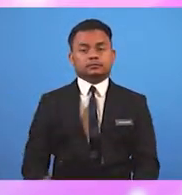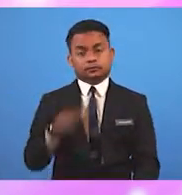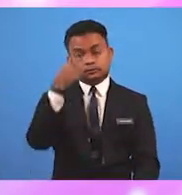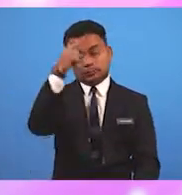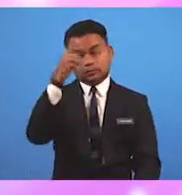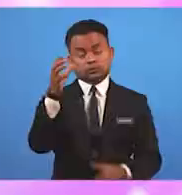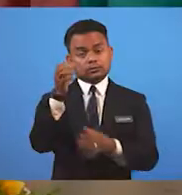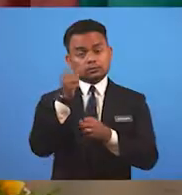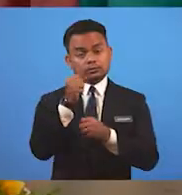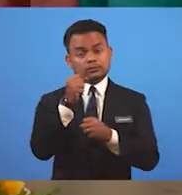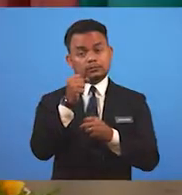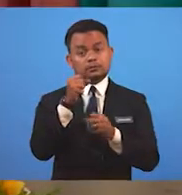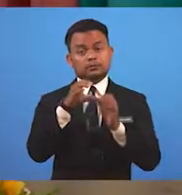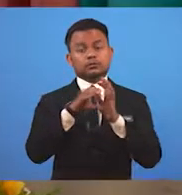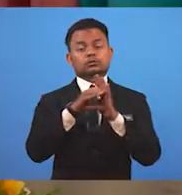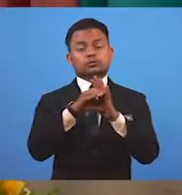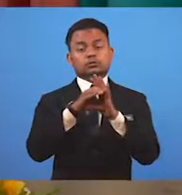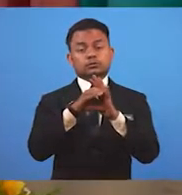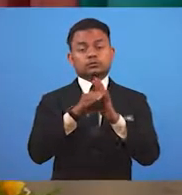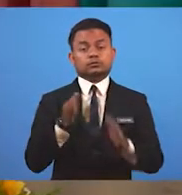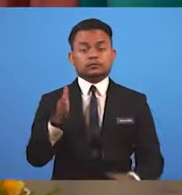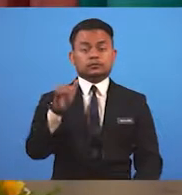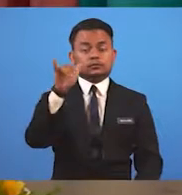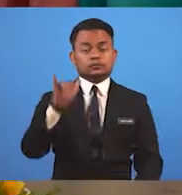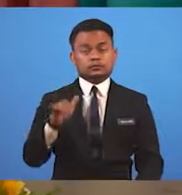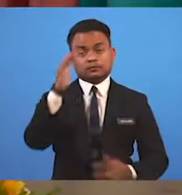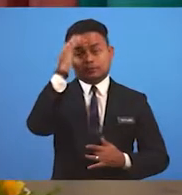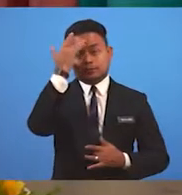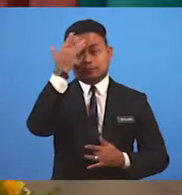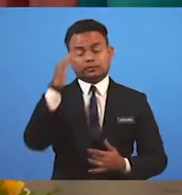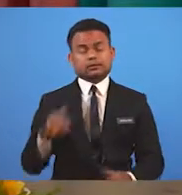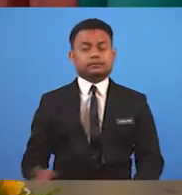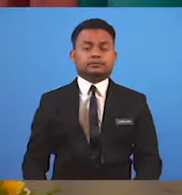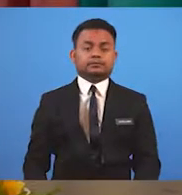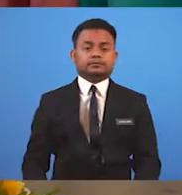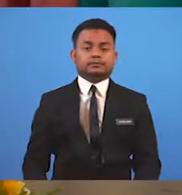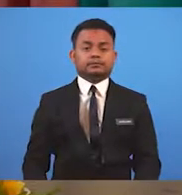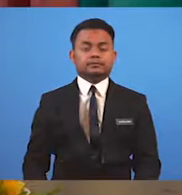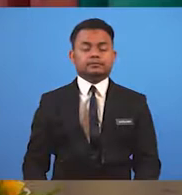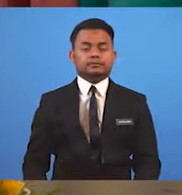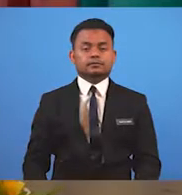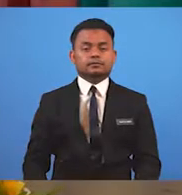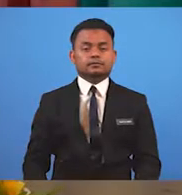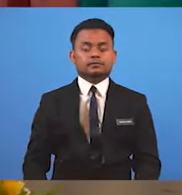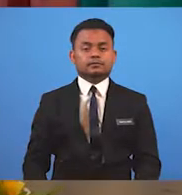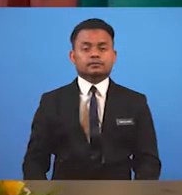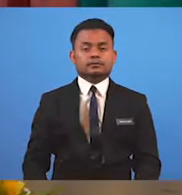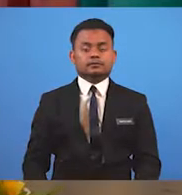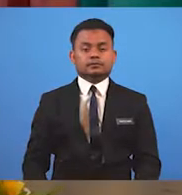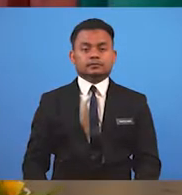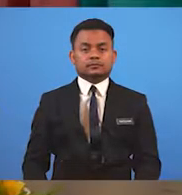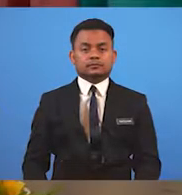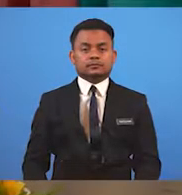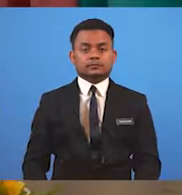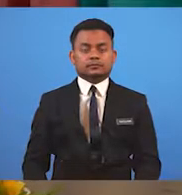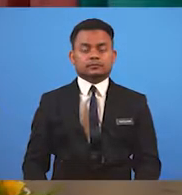kesemua minuman ringan yang dijual. Jika wang kertas RM1 diterima, mesej wang